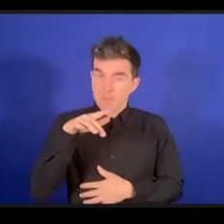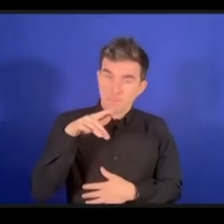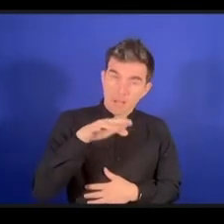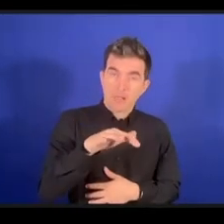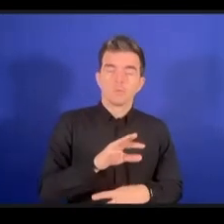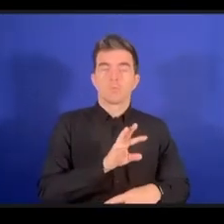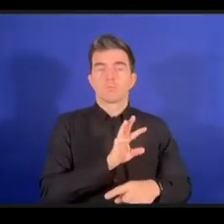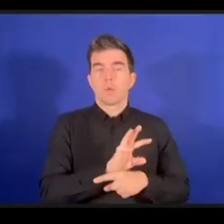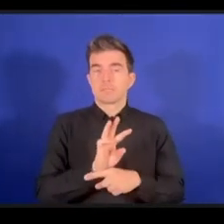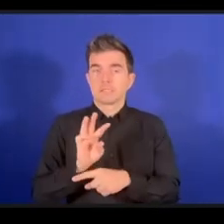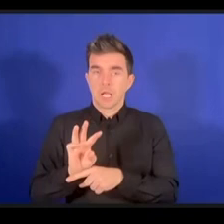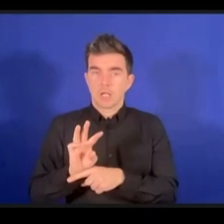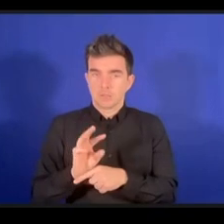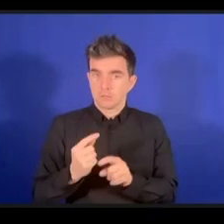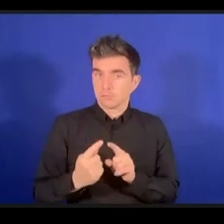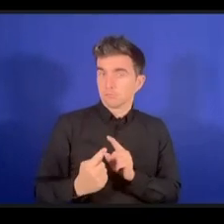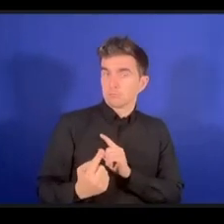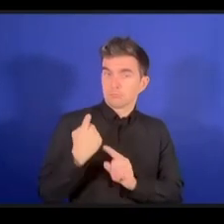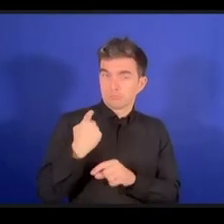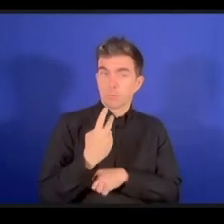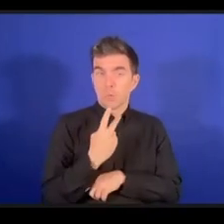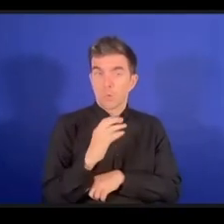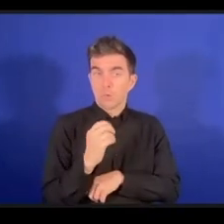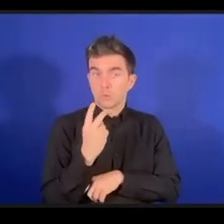表明了97%的这些网站